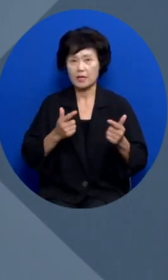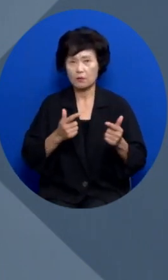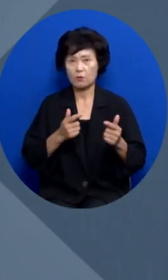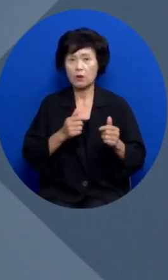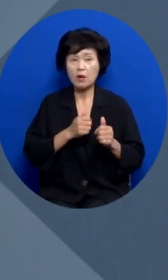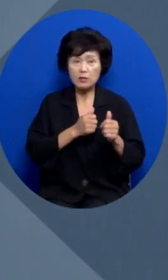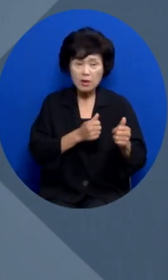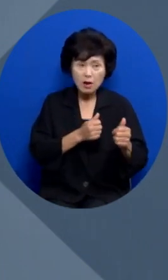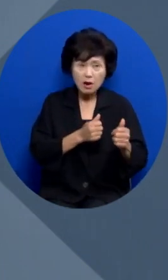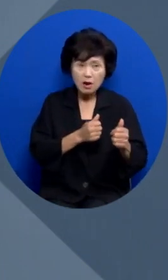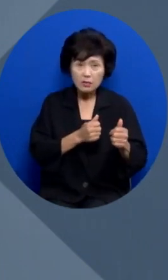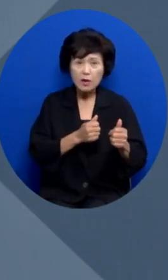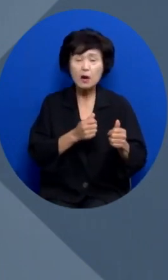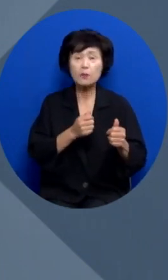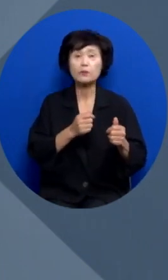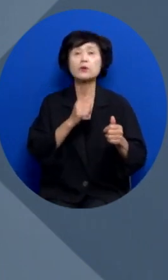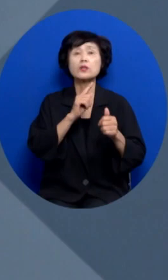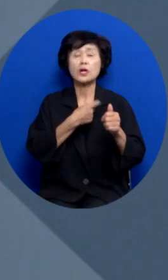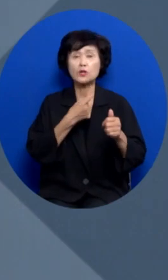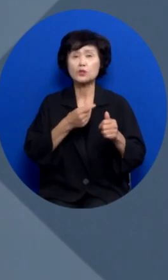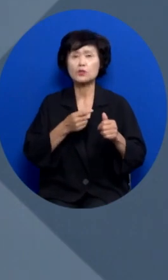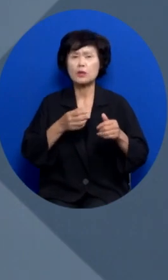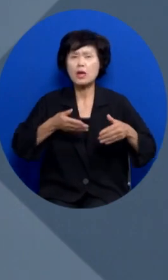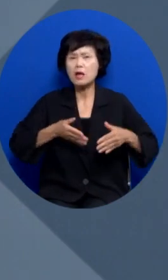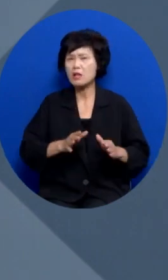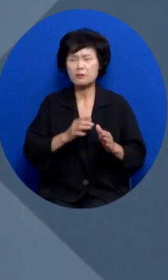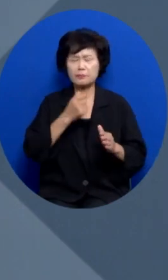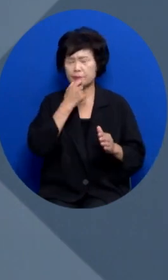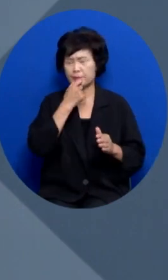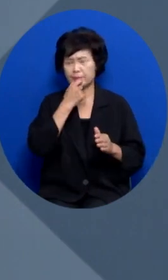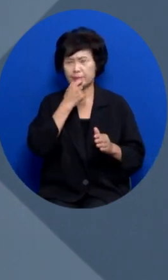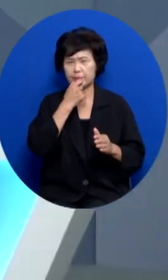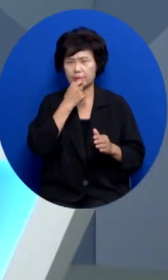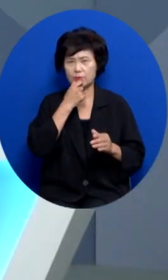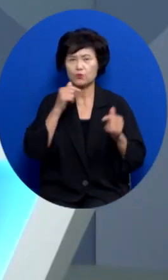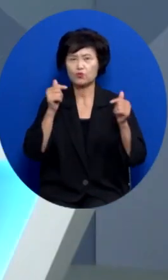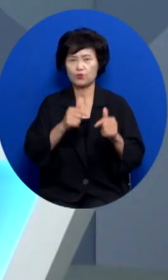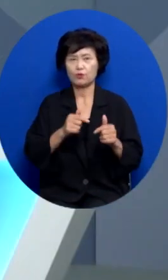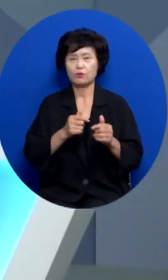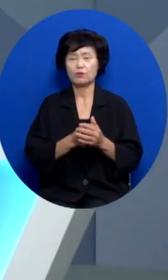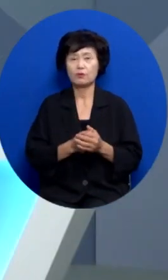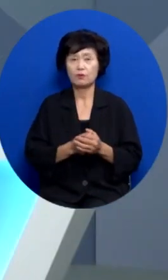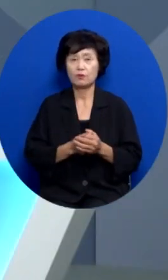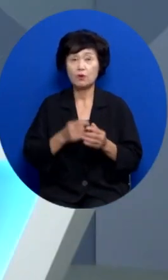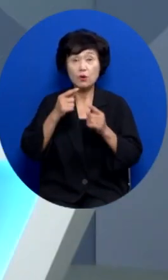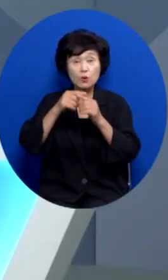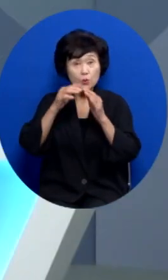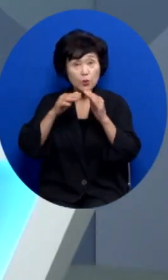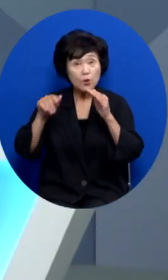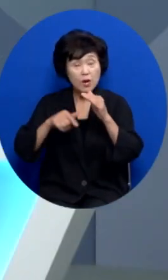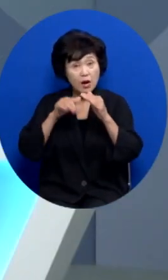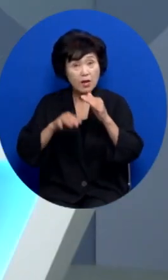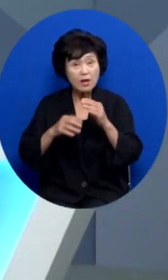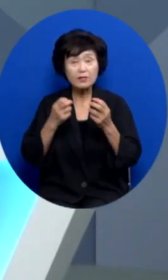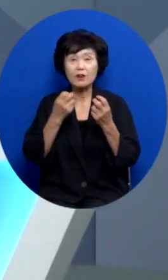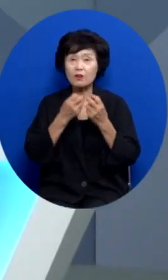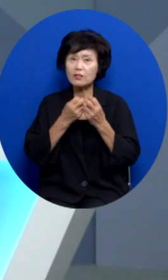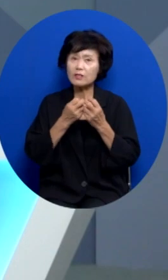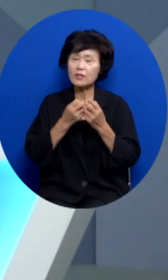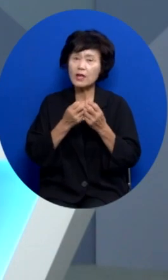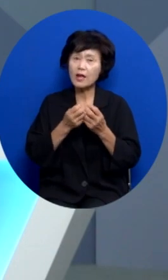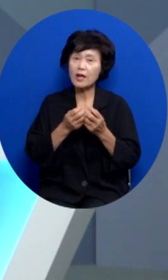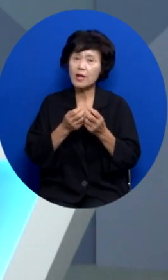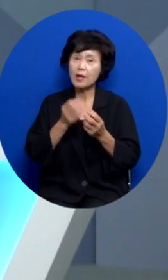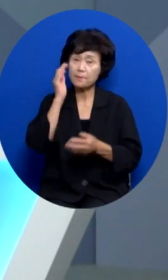다 출산을 안 하는 그런 흐름이 된 거죠. 예. 교회 안에서는 그러면 어떻게 많은